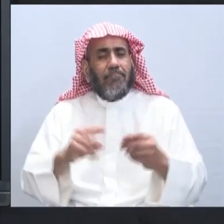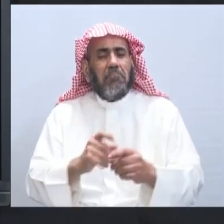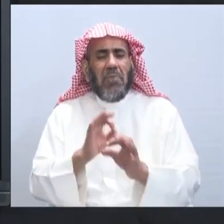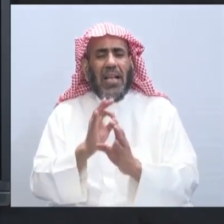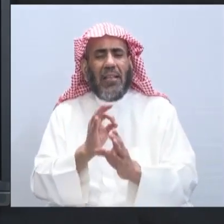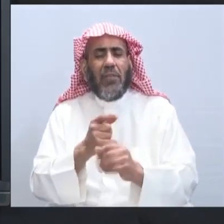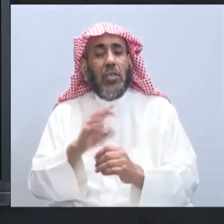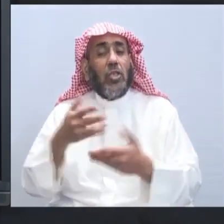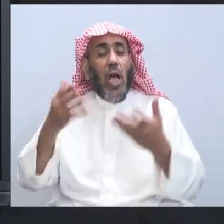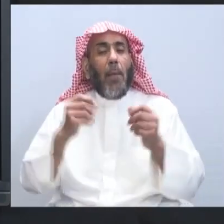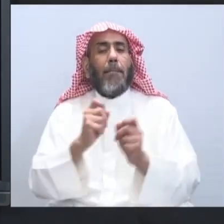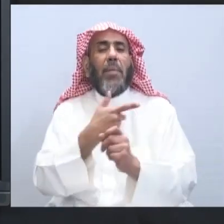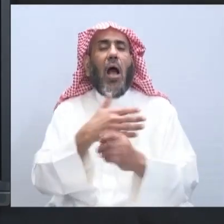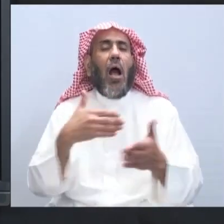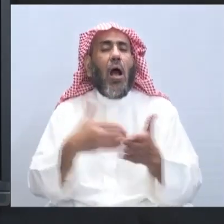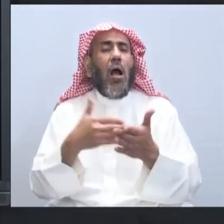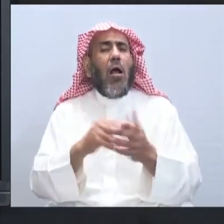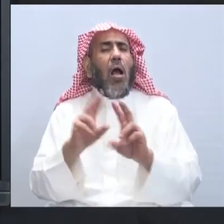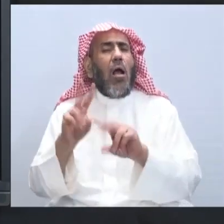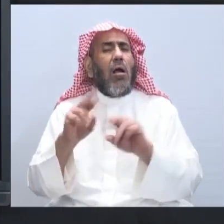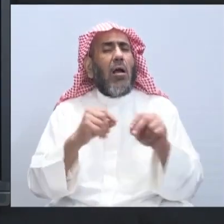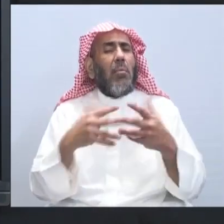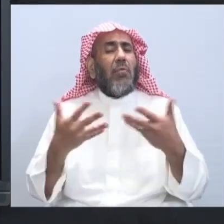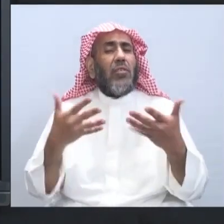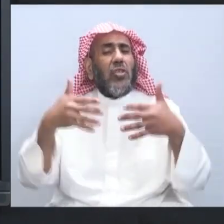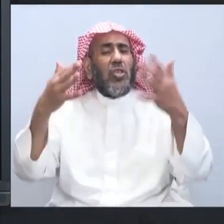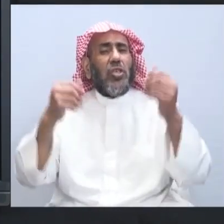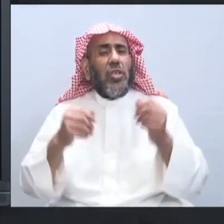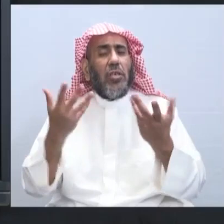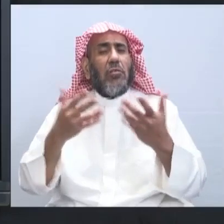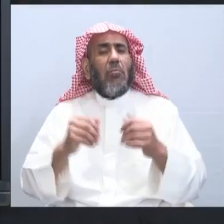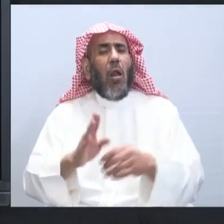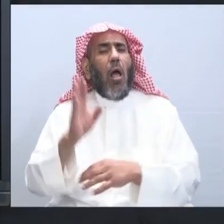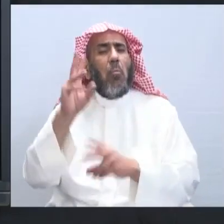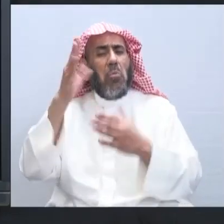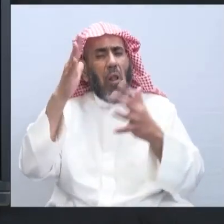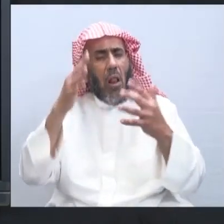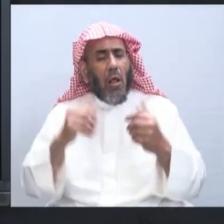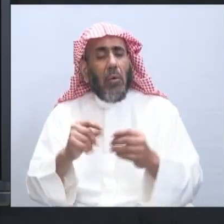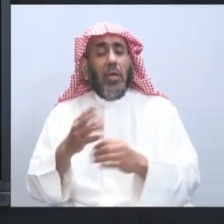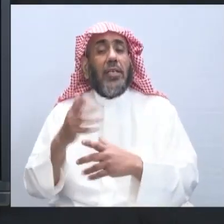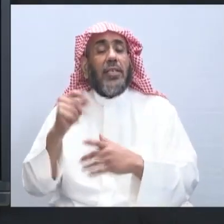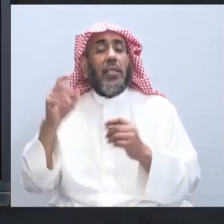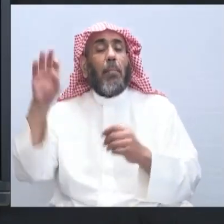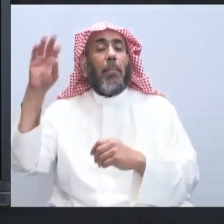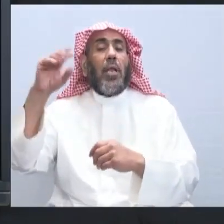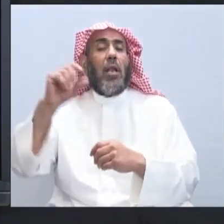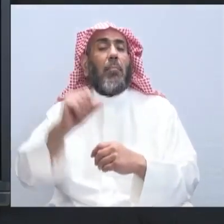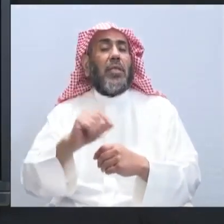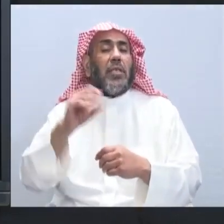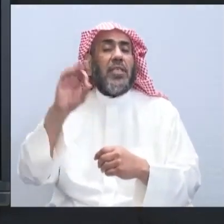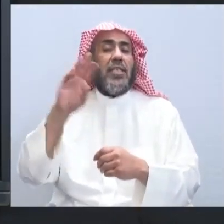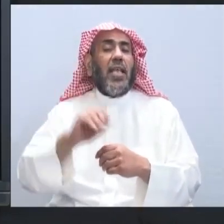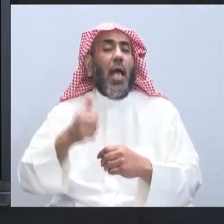فيه الشاعر بقافيه ك ثابته كما في الشعر العمودي عرفنا ايضا نموذج واخذنا مشهوده المطر لبدر السياب هذا القسم